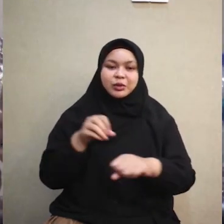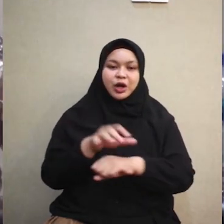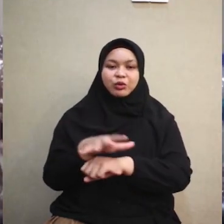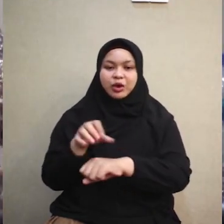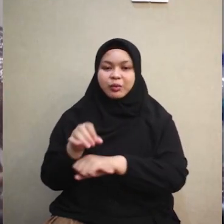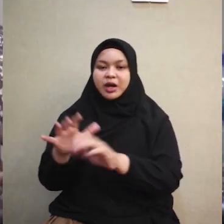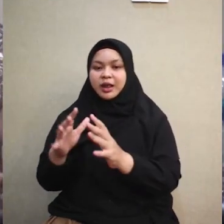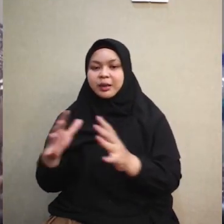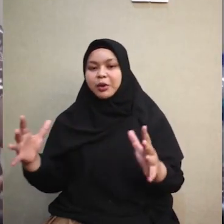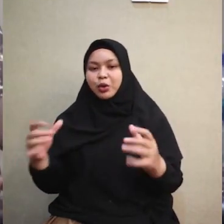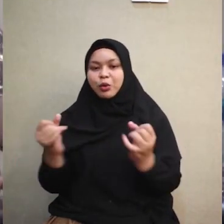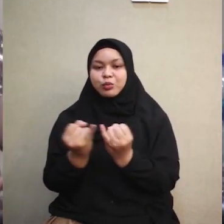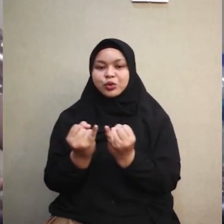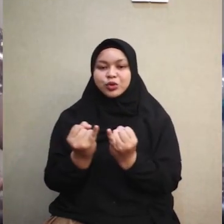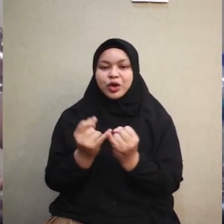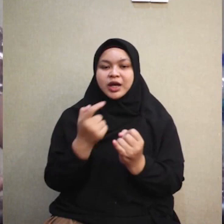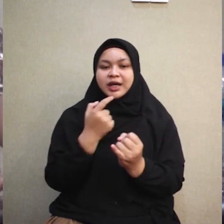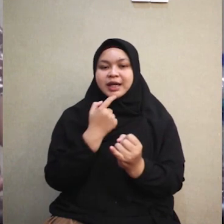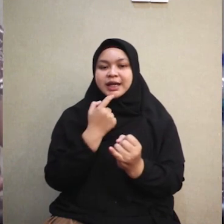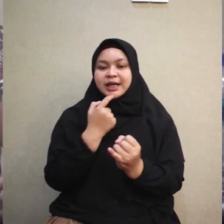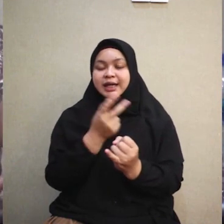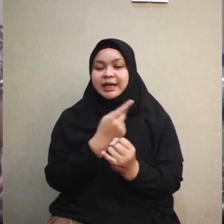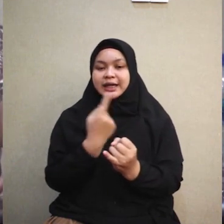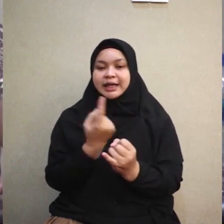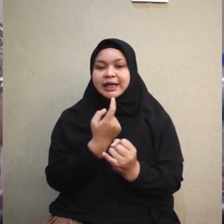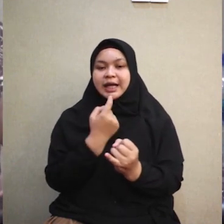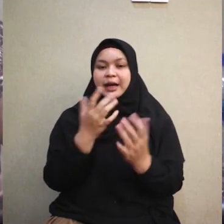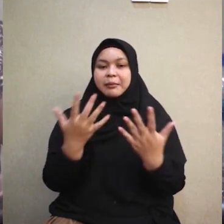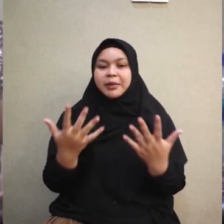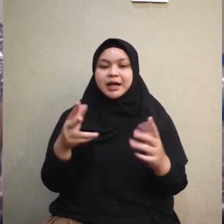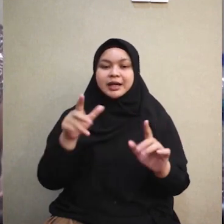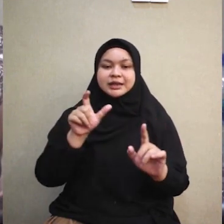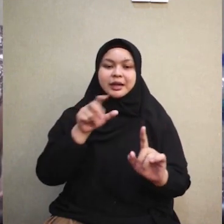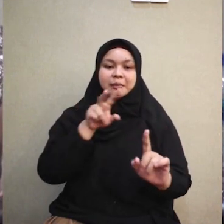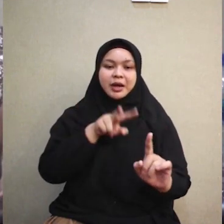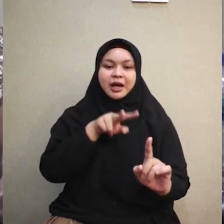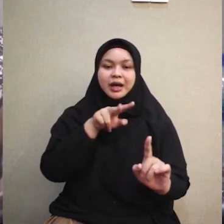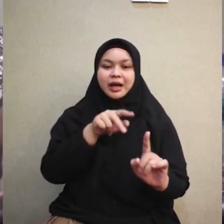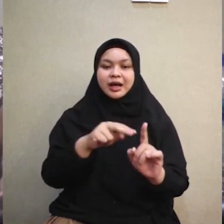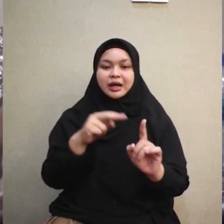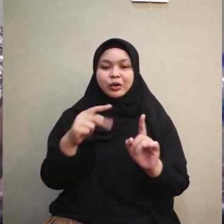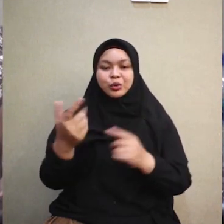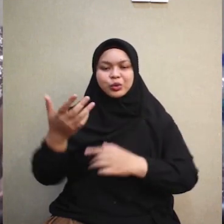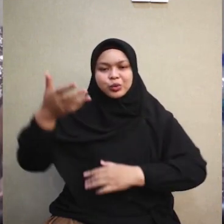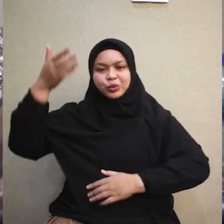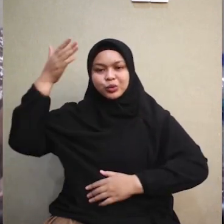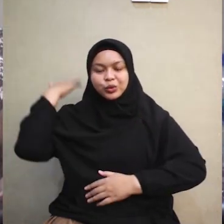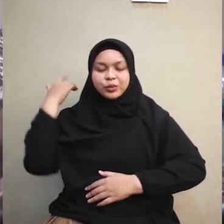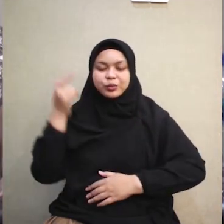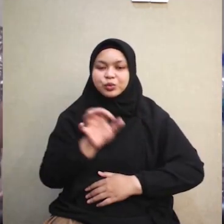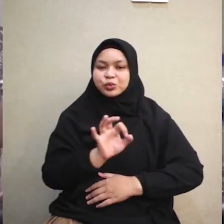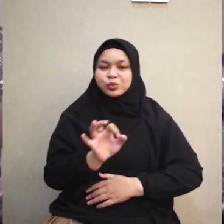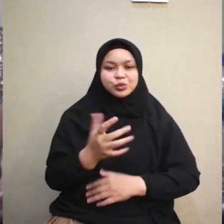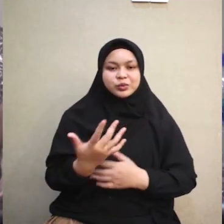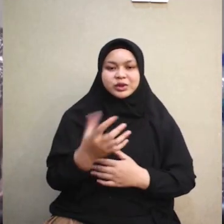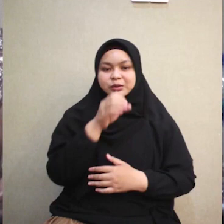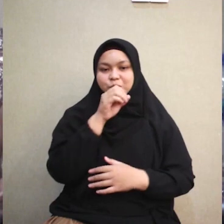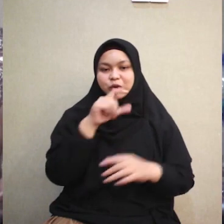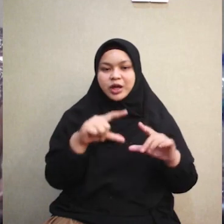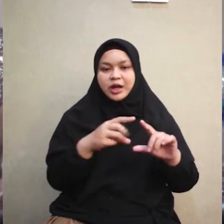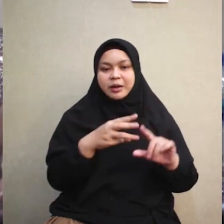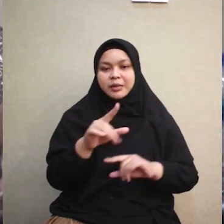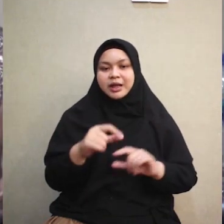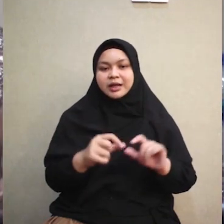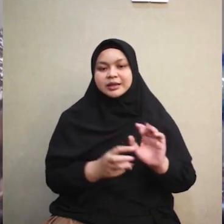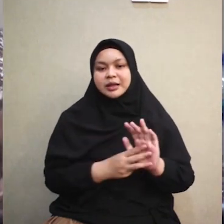musuh kita ternyata adalah cara pandang perspektif dulu dulu mungkin belum disebut abelism hanya disebut